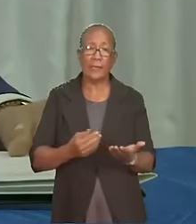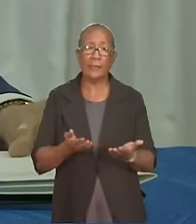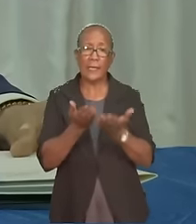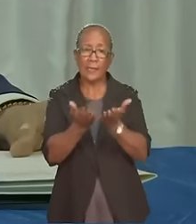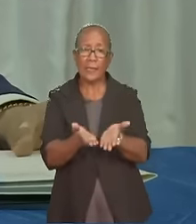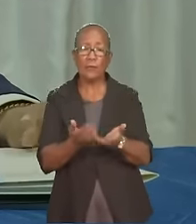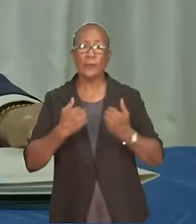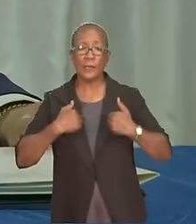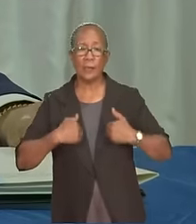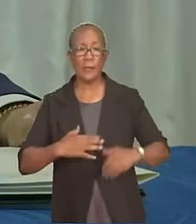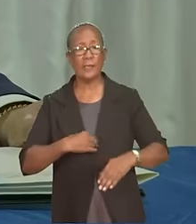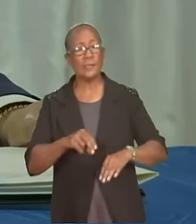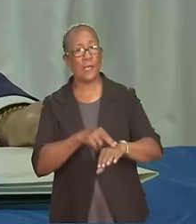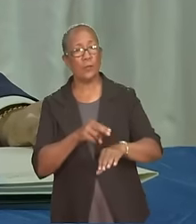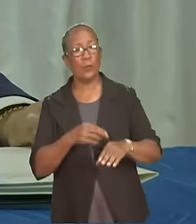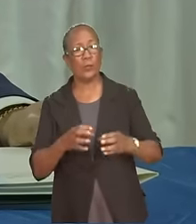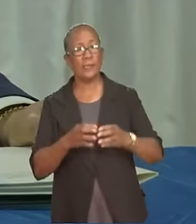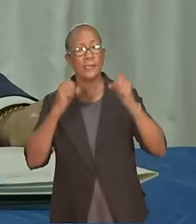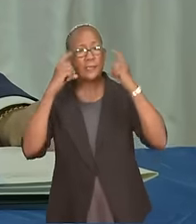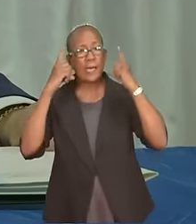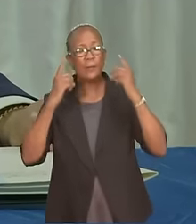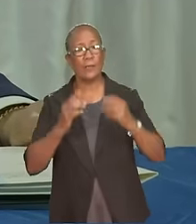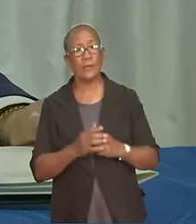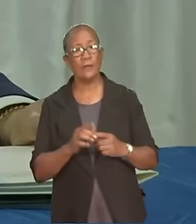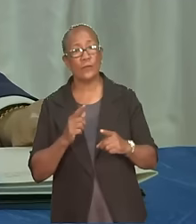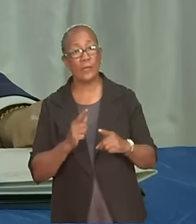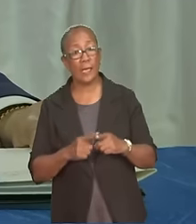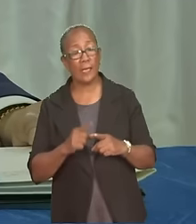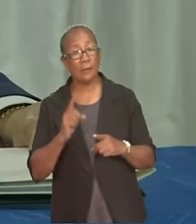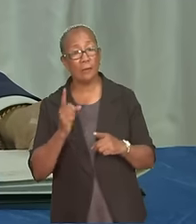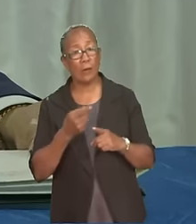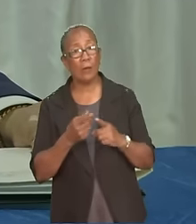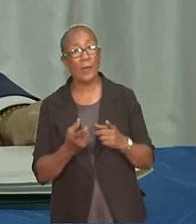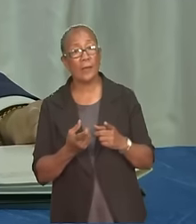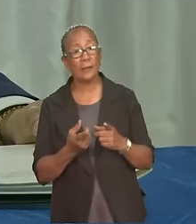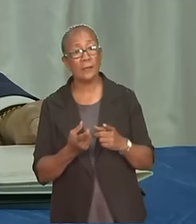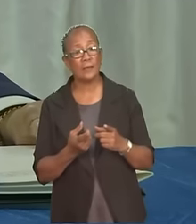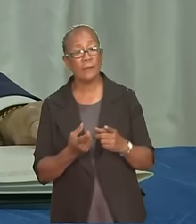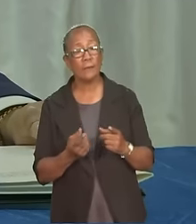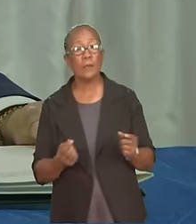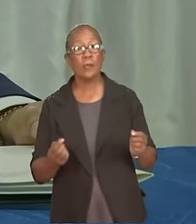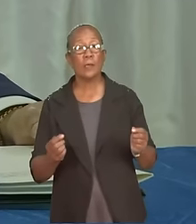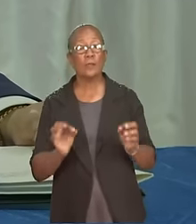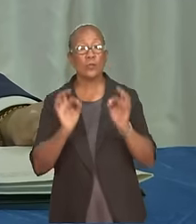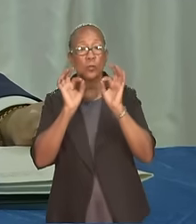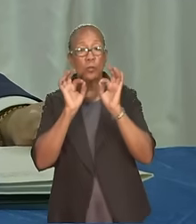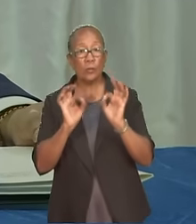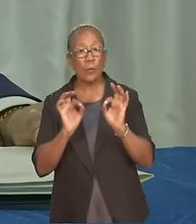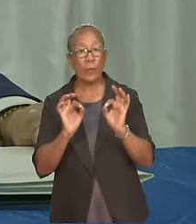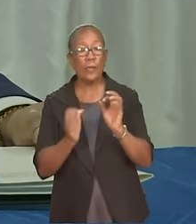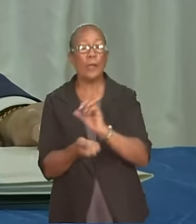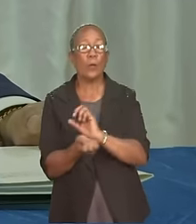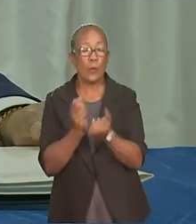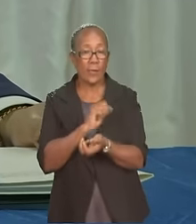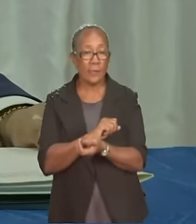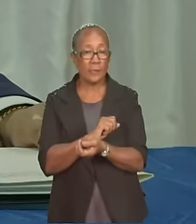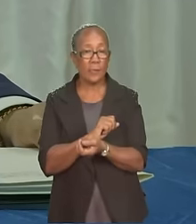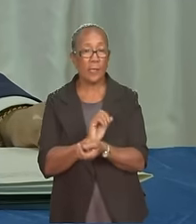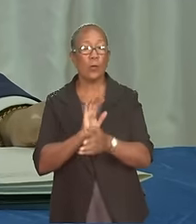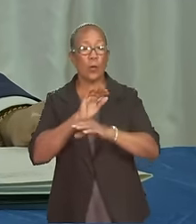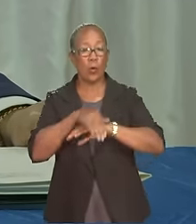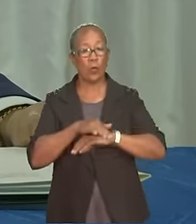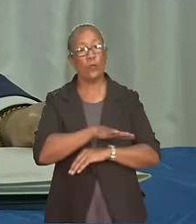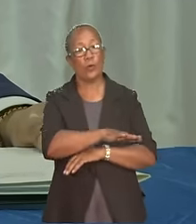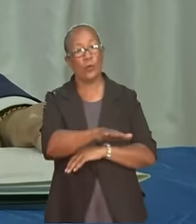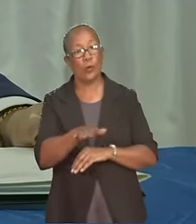hebben in de samenleving. En nogmaals, er komen structurele wijzigingen voor wat betreft grondbeleid. Er